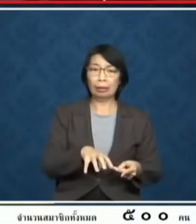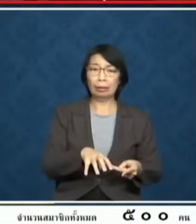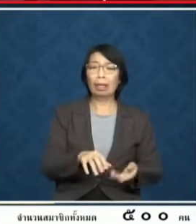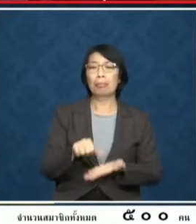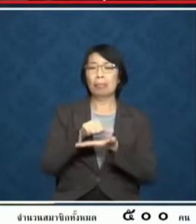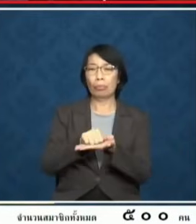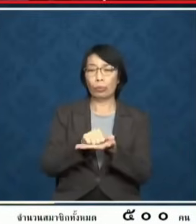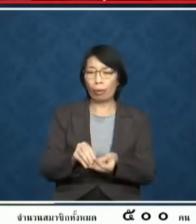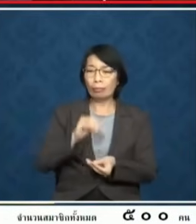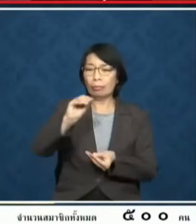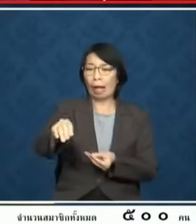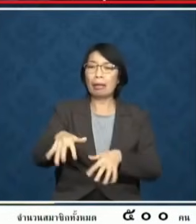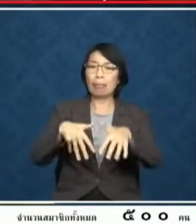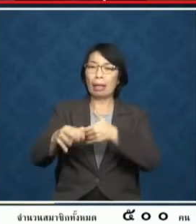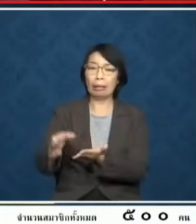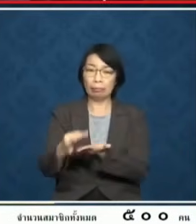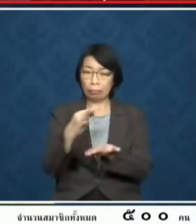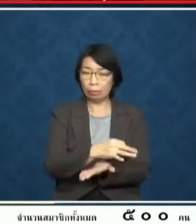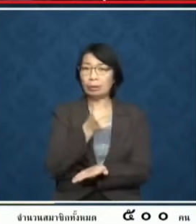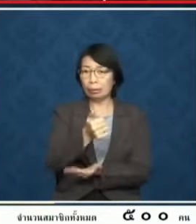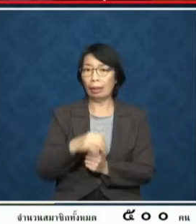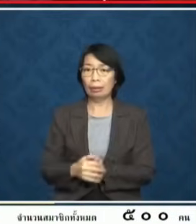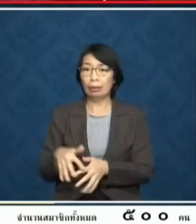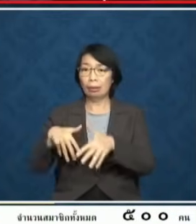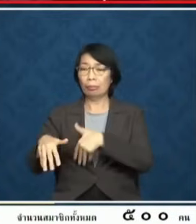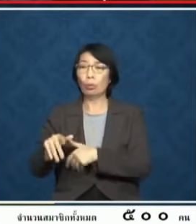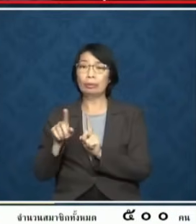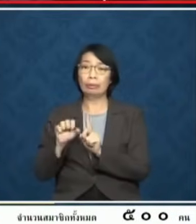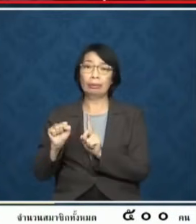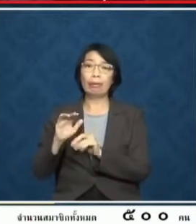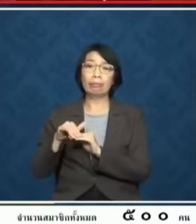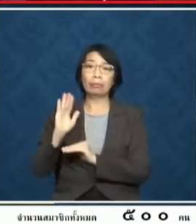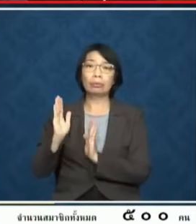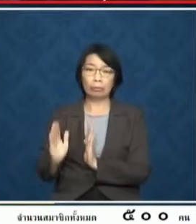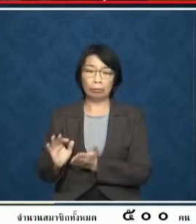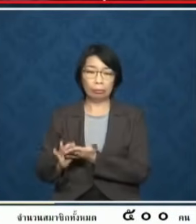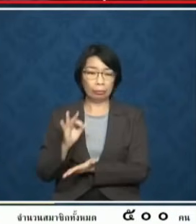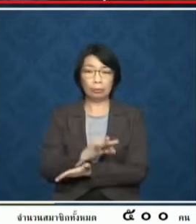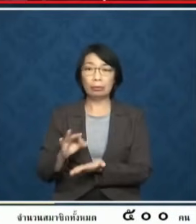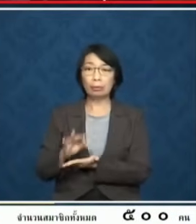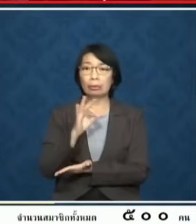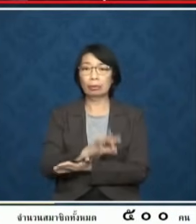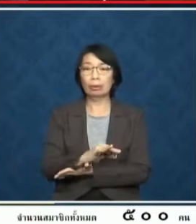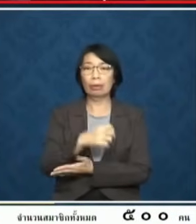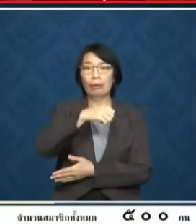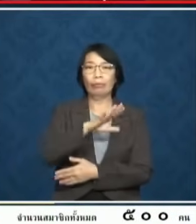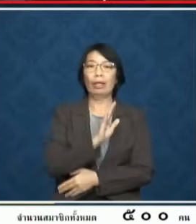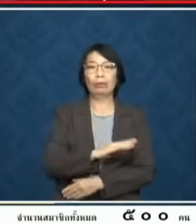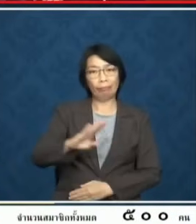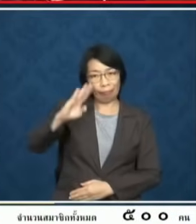บริการให้ประชาชนได้ใช้ณวันนี้มีประชาชนมากกว่าแสนคนค่ะที่ต้องใช้ไฟจากกิจการไฟฟ้า